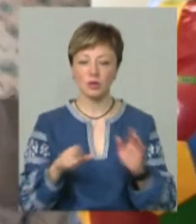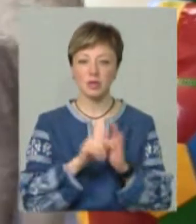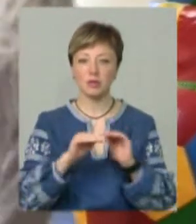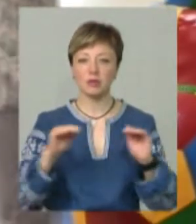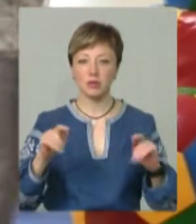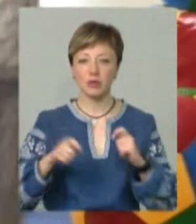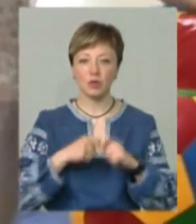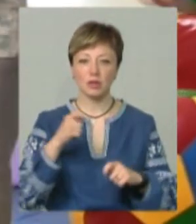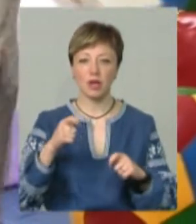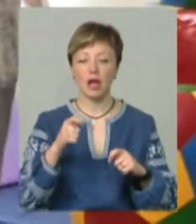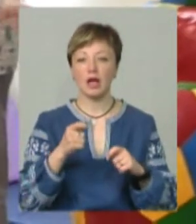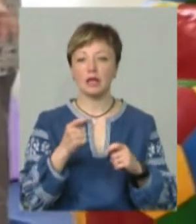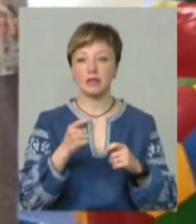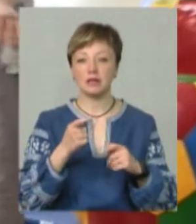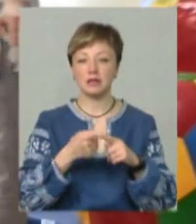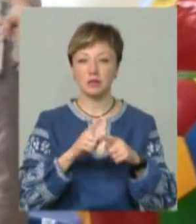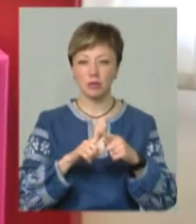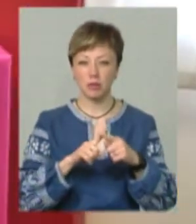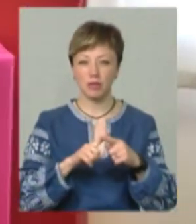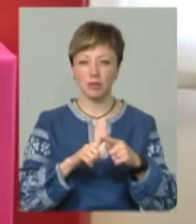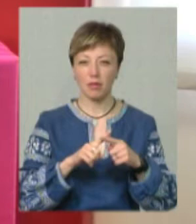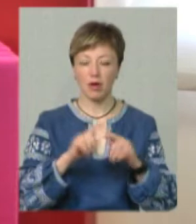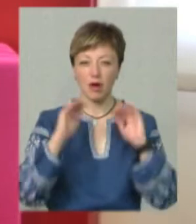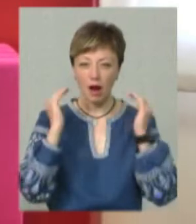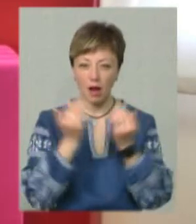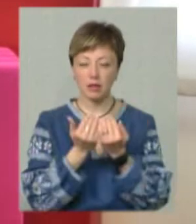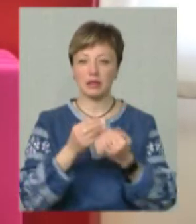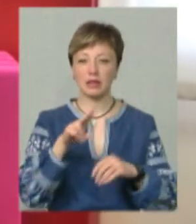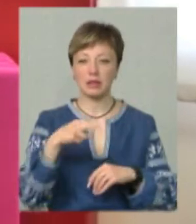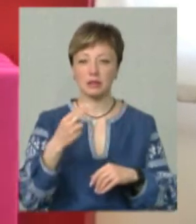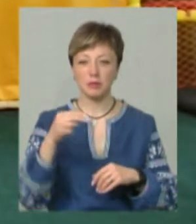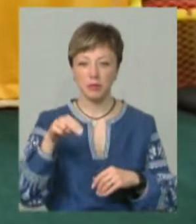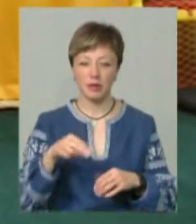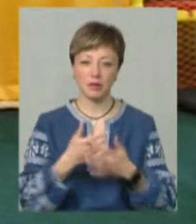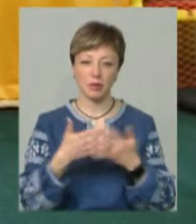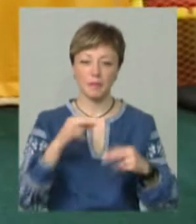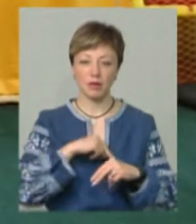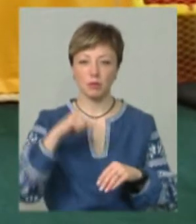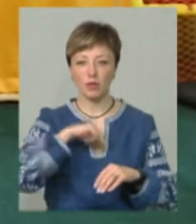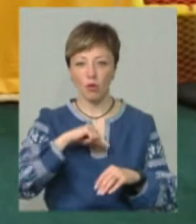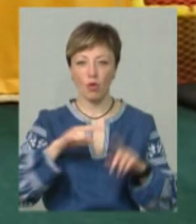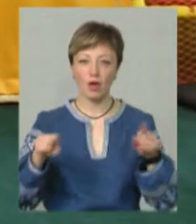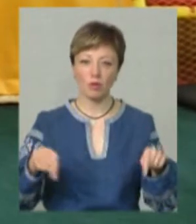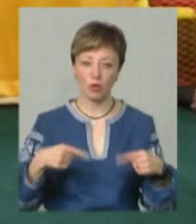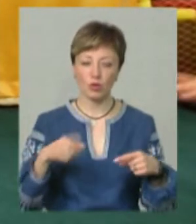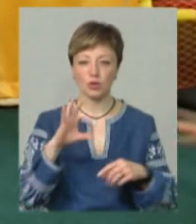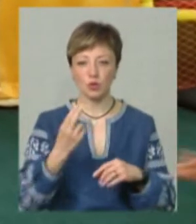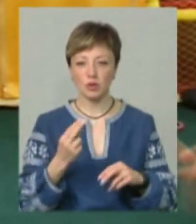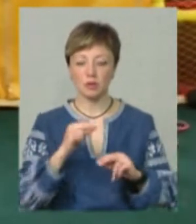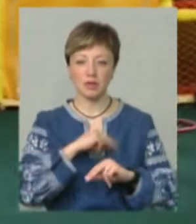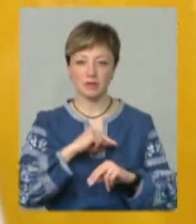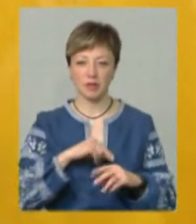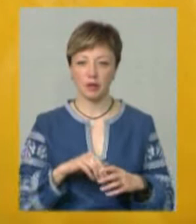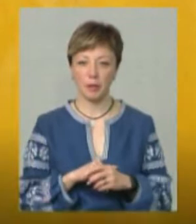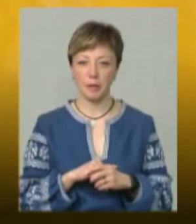з розладами аутичного спектру, синдромом Дауна, дитячим церебральним паралічем чи епілепсією працюють психологи, реабілітологи, соціальні